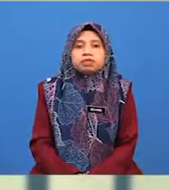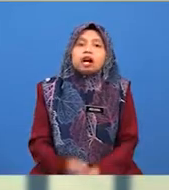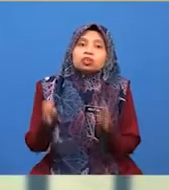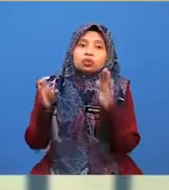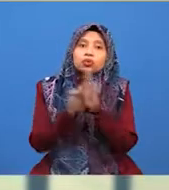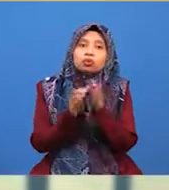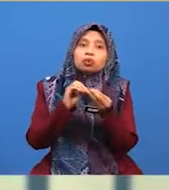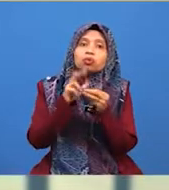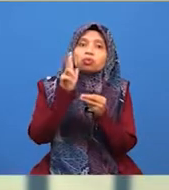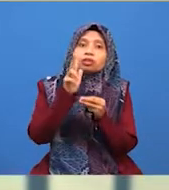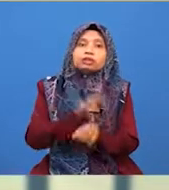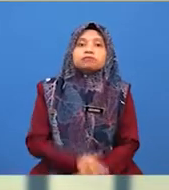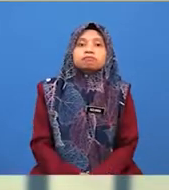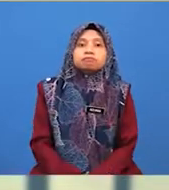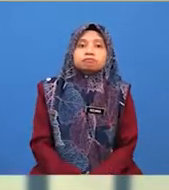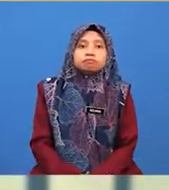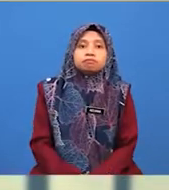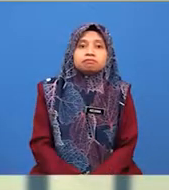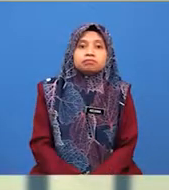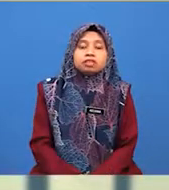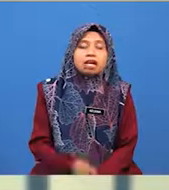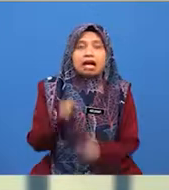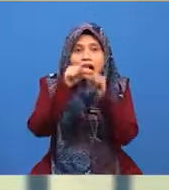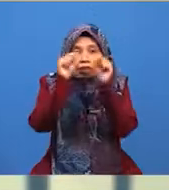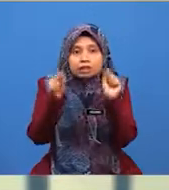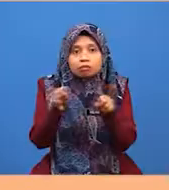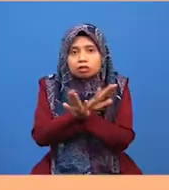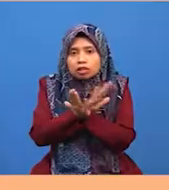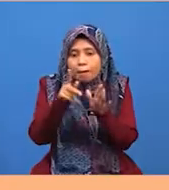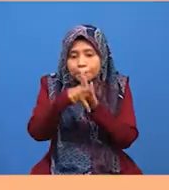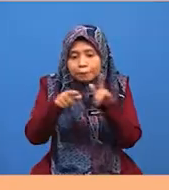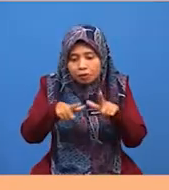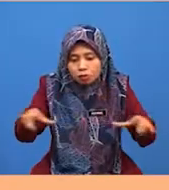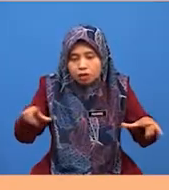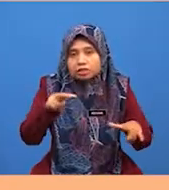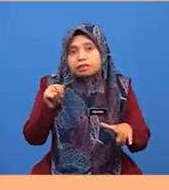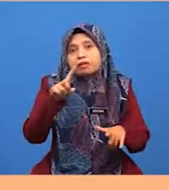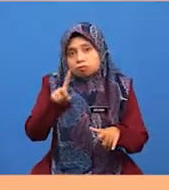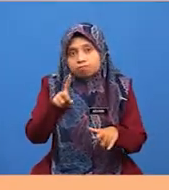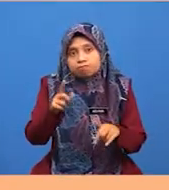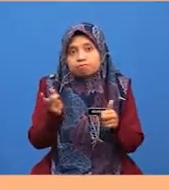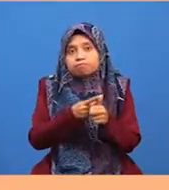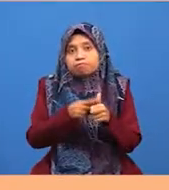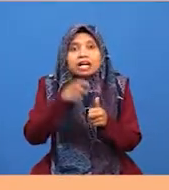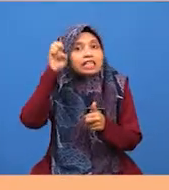Contoh yang ketiga pula. Subjek tanpa perluasan pertama ialah